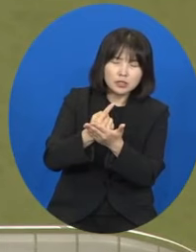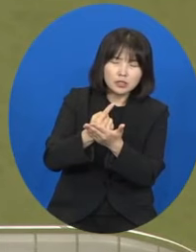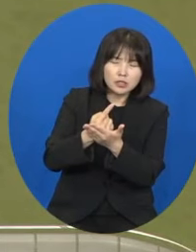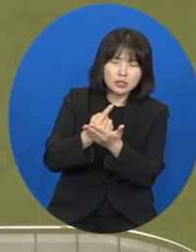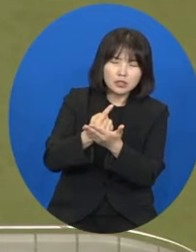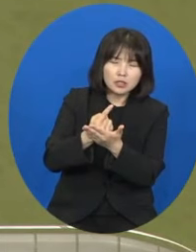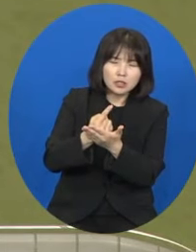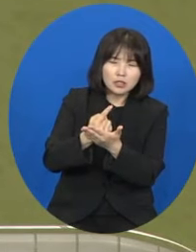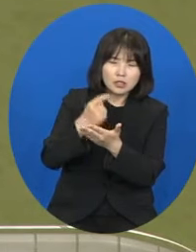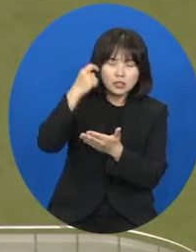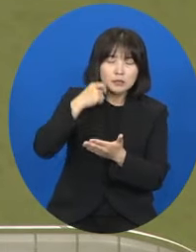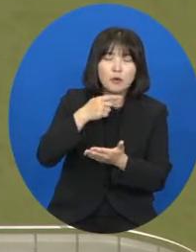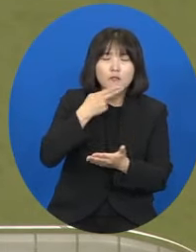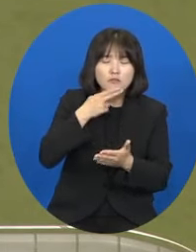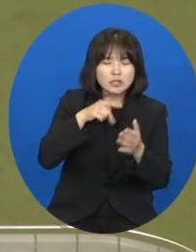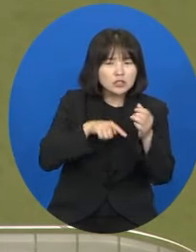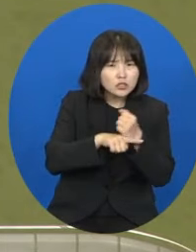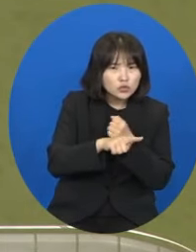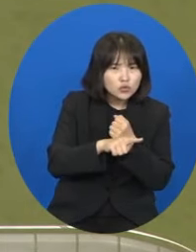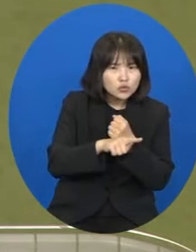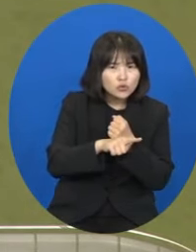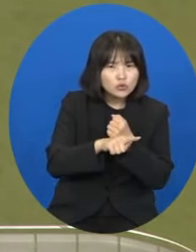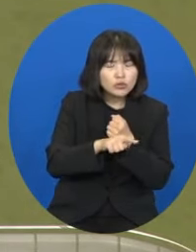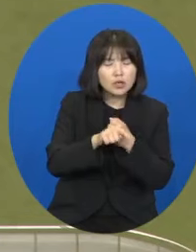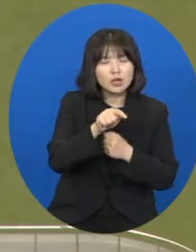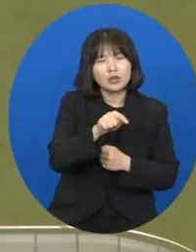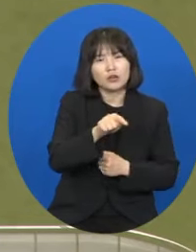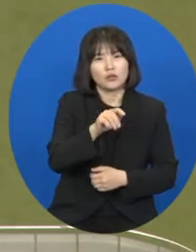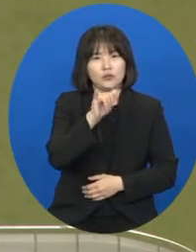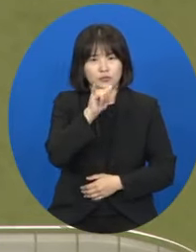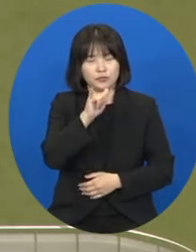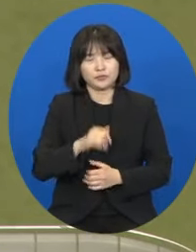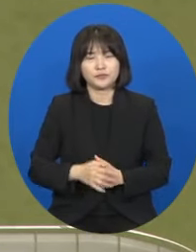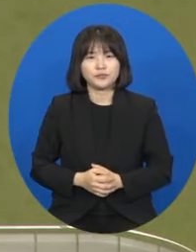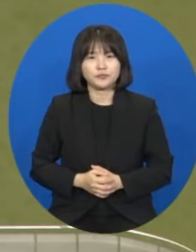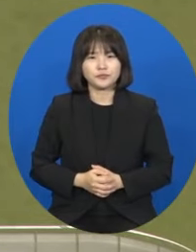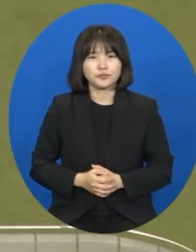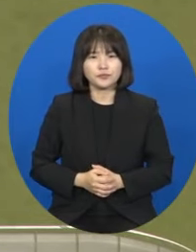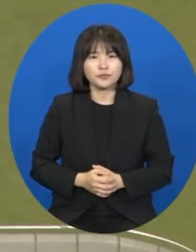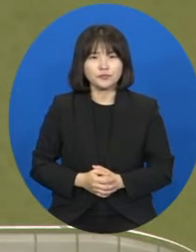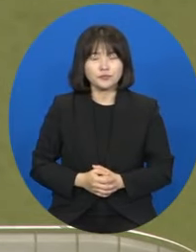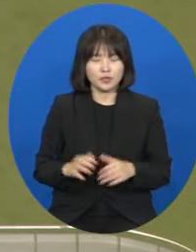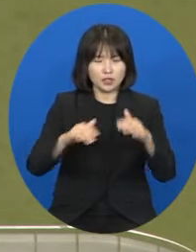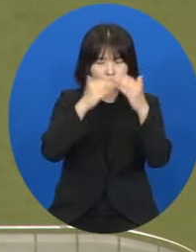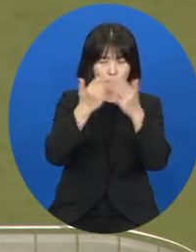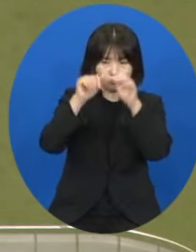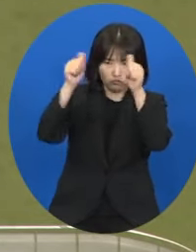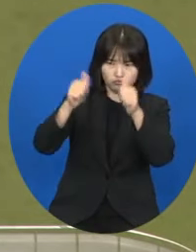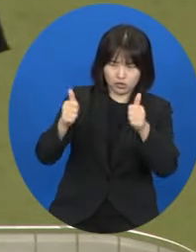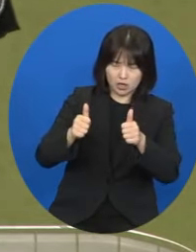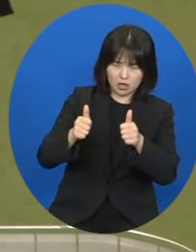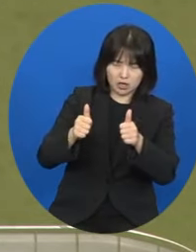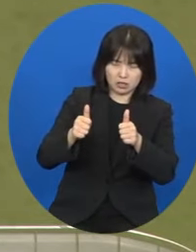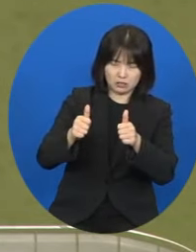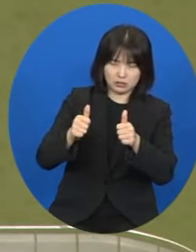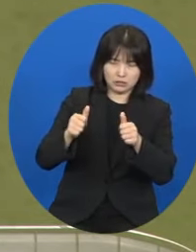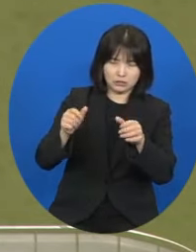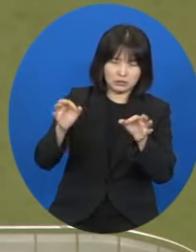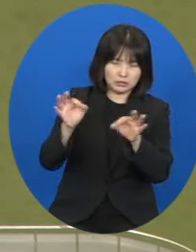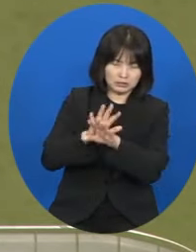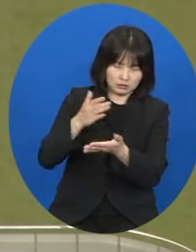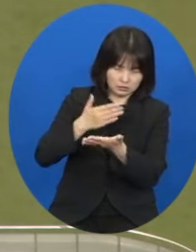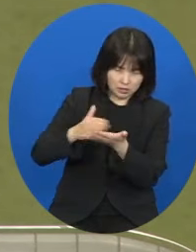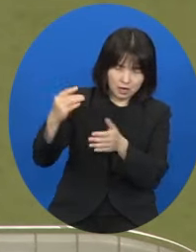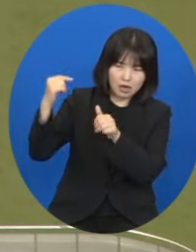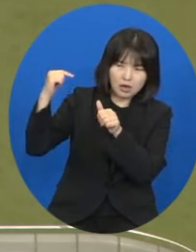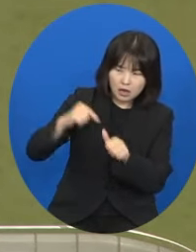이유가 바로 거기에 있다는 것입니다. 그래서 이 모든 우상들을 제거하라 라고 하면서 하나님보다